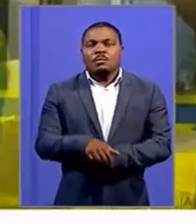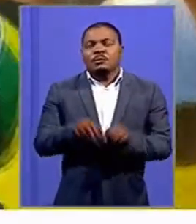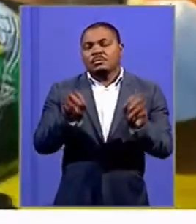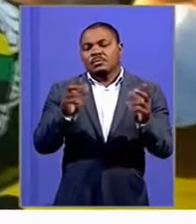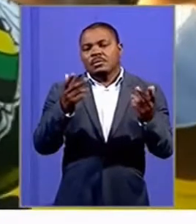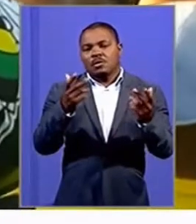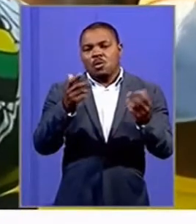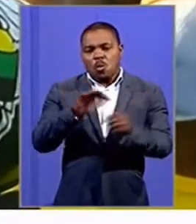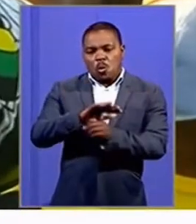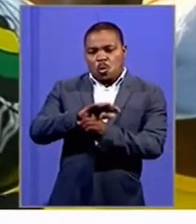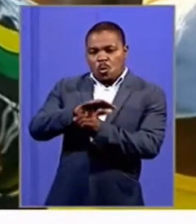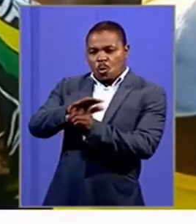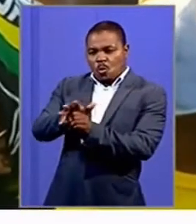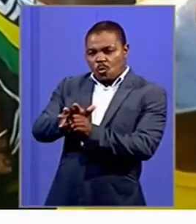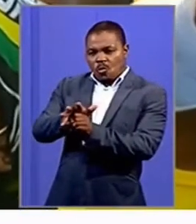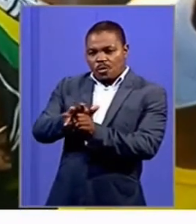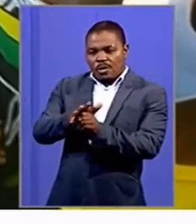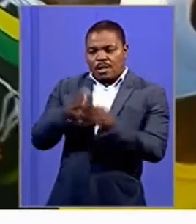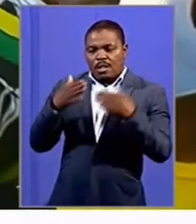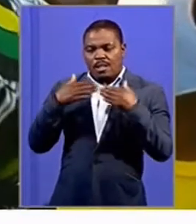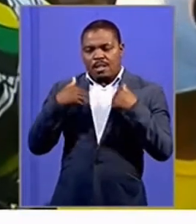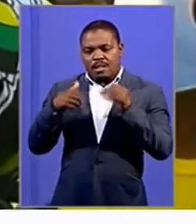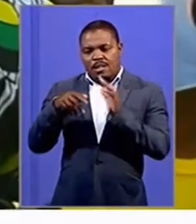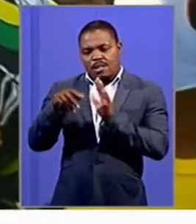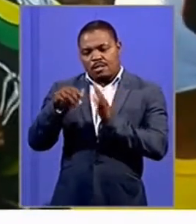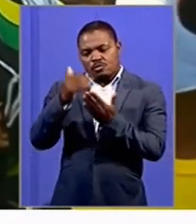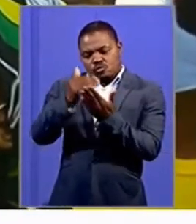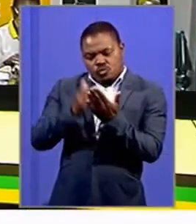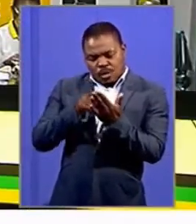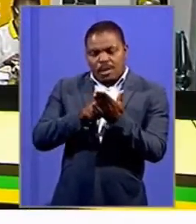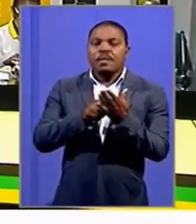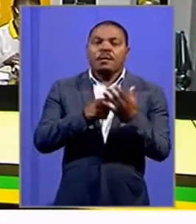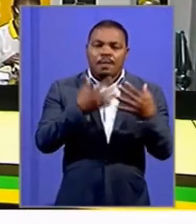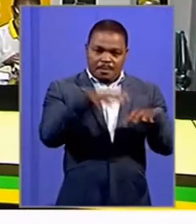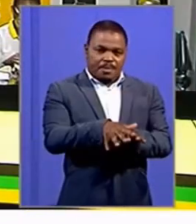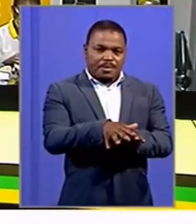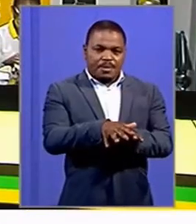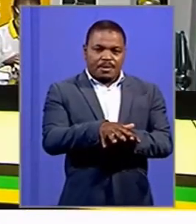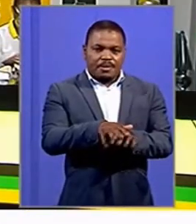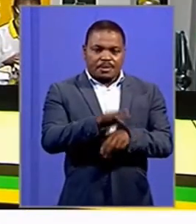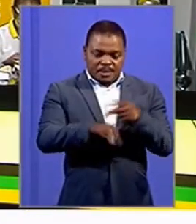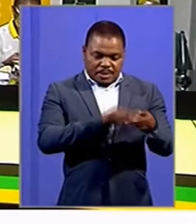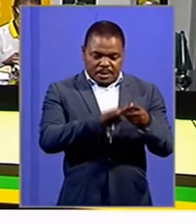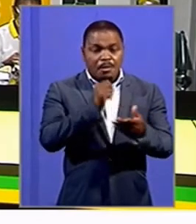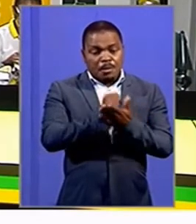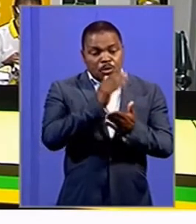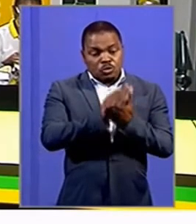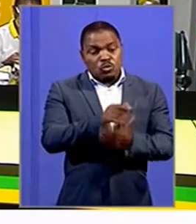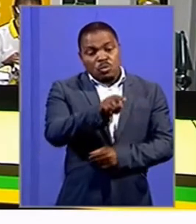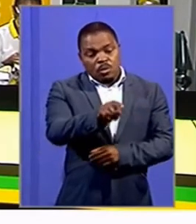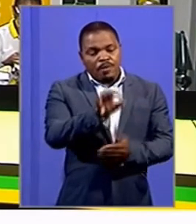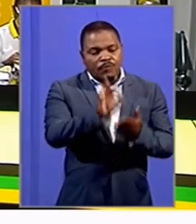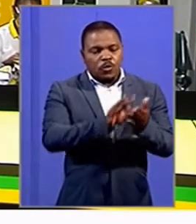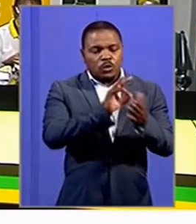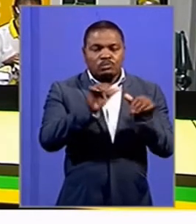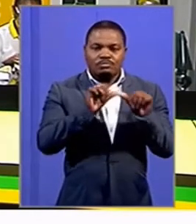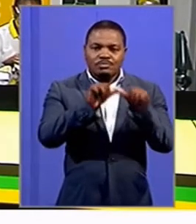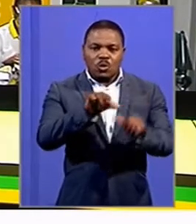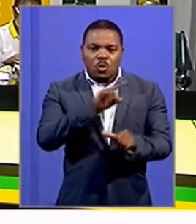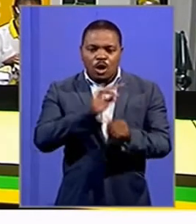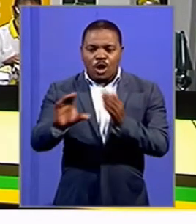gore ke COVID health protocols gore ba kgona go ka etsa gore dikgetho di etsagale ya ka Constitutional